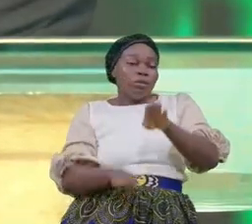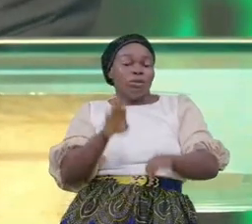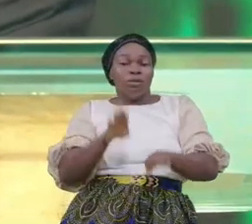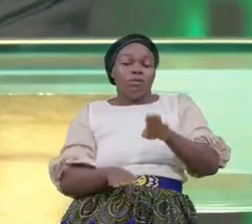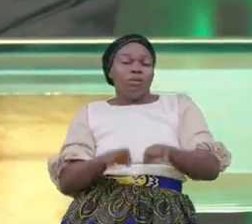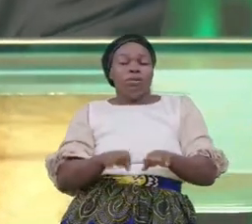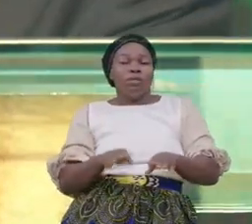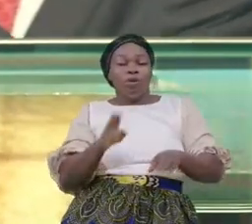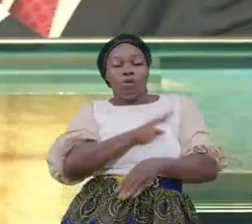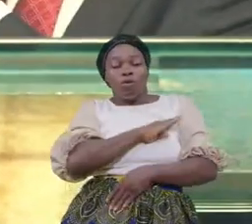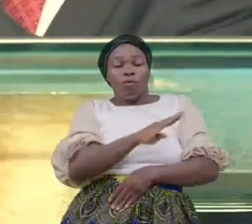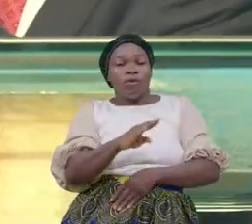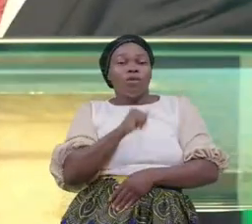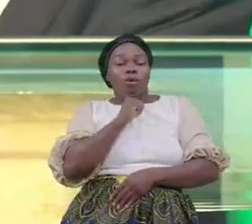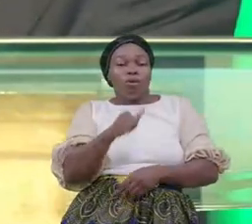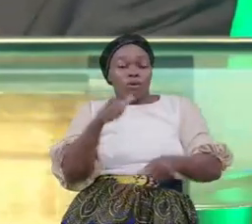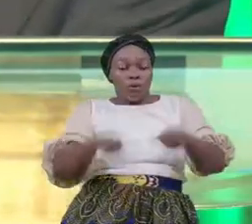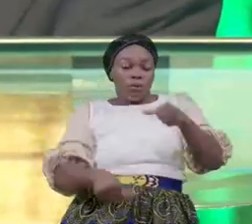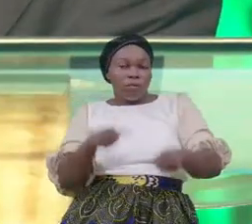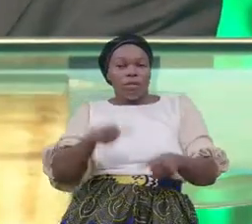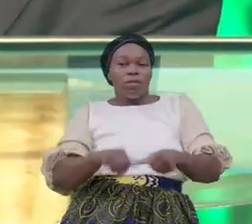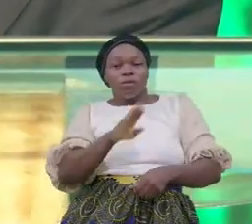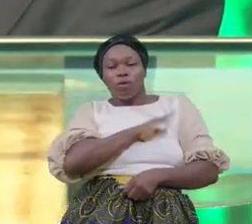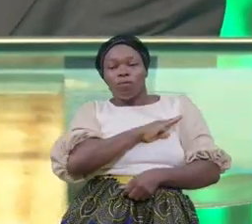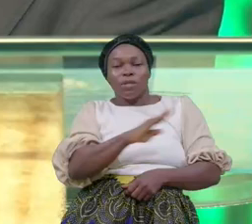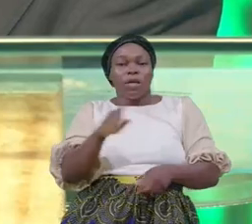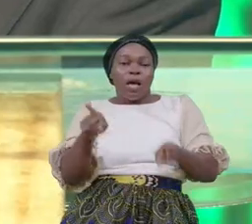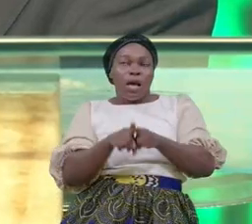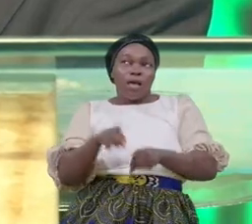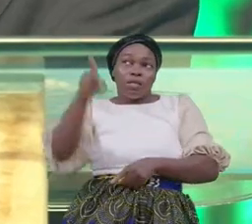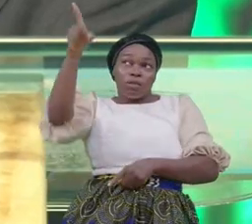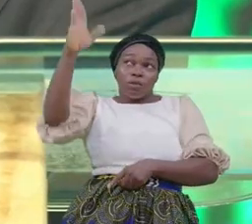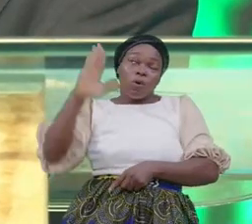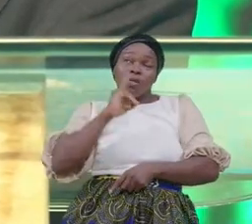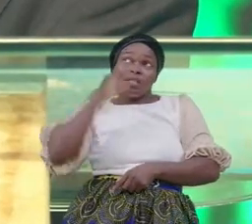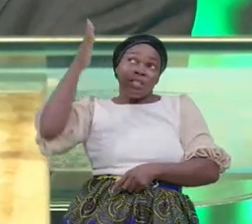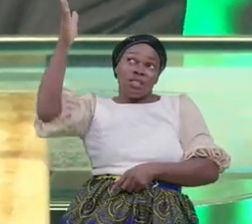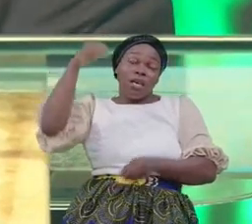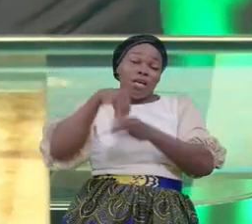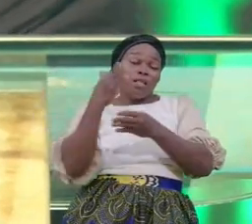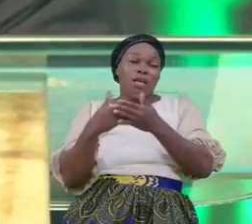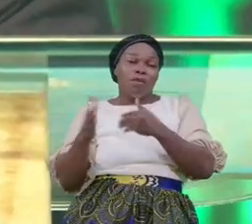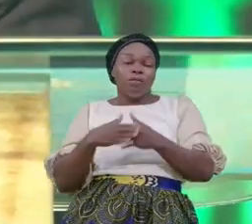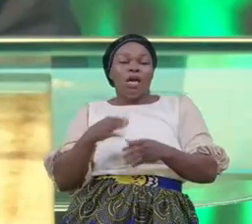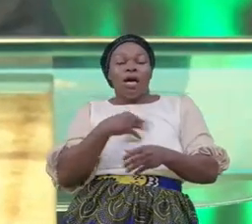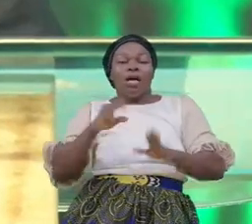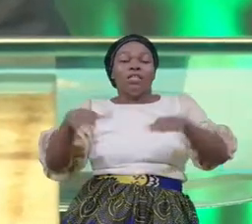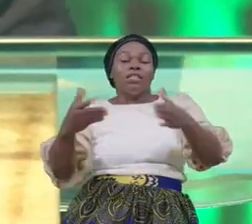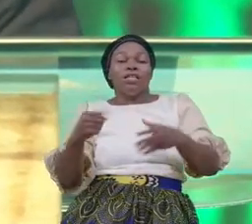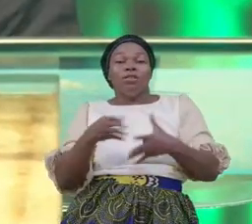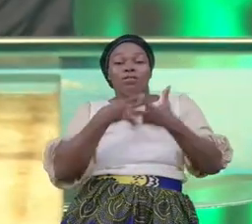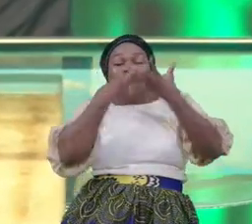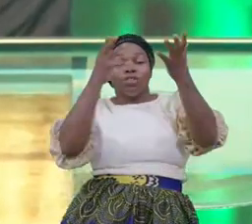Dieu. Il savait que aussi longtemps que Dieu demeure fidèle au ciel, et ils vont créer ce soir,